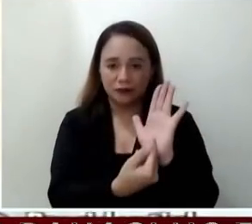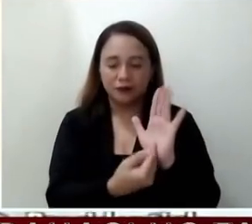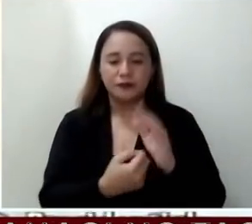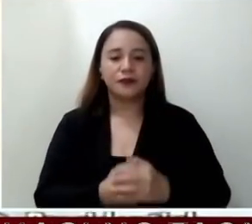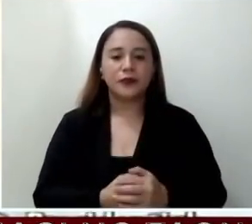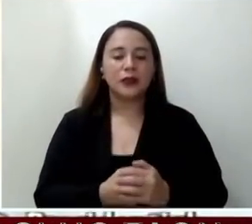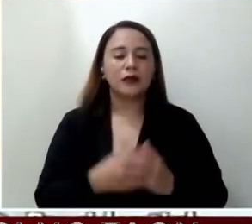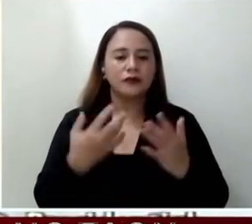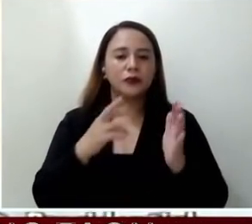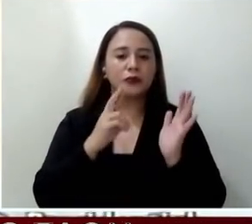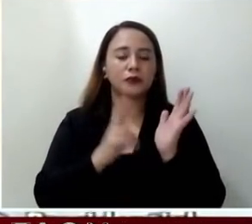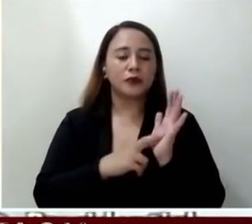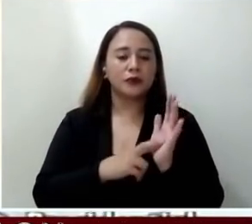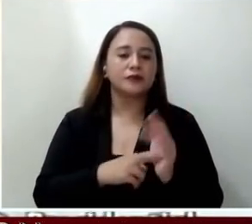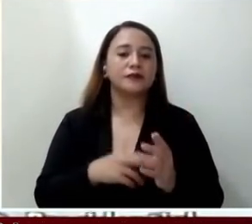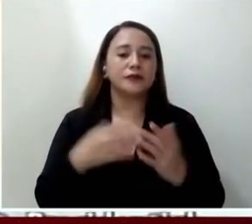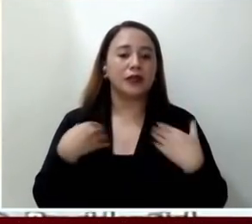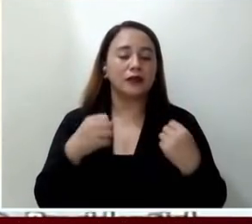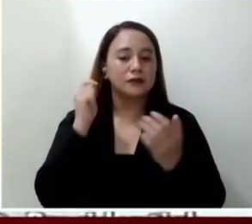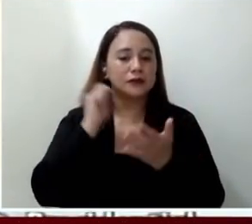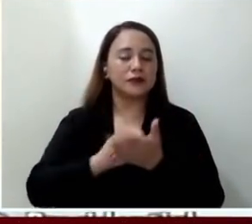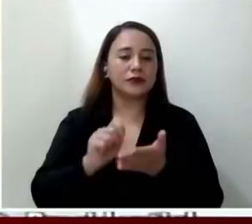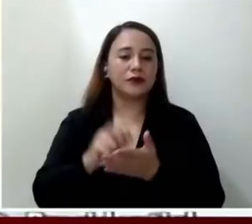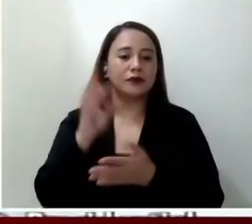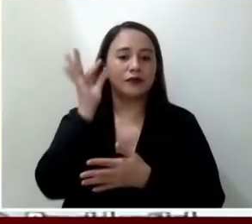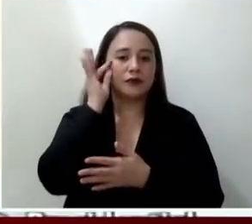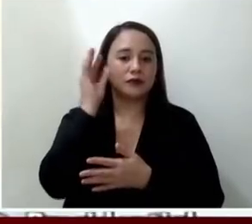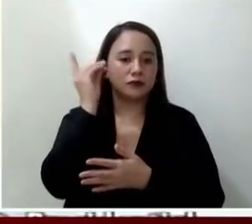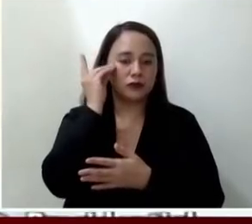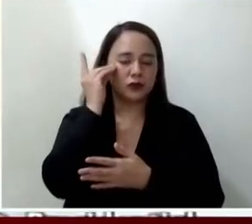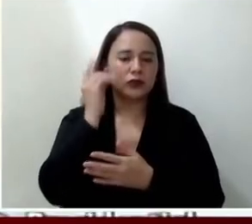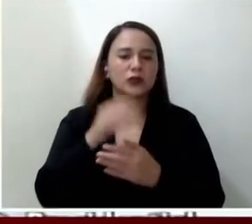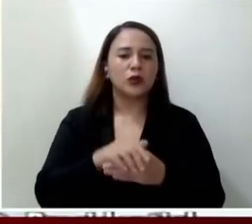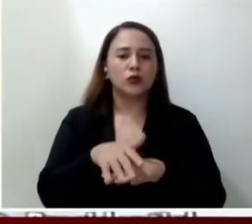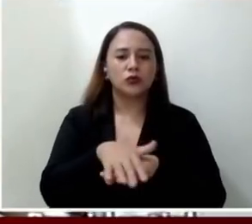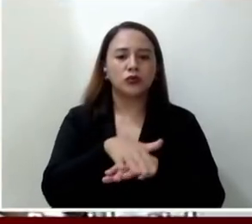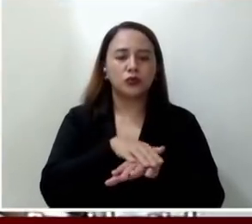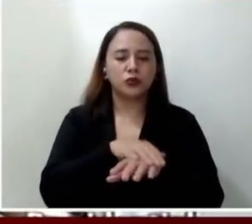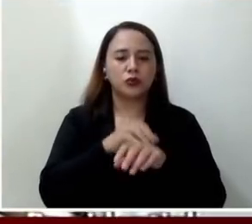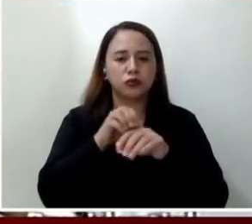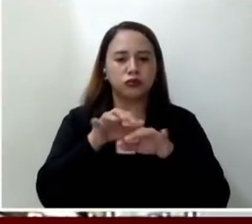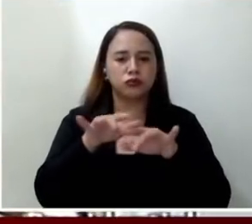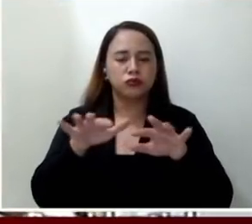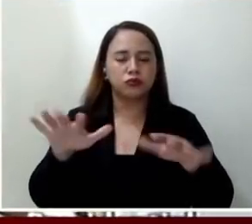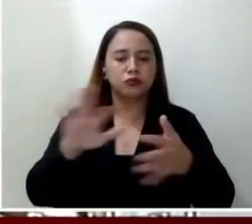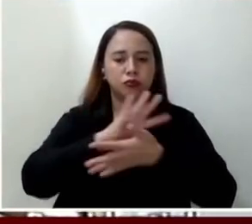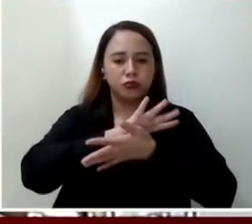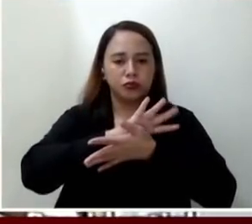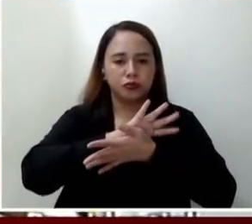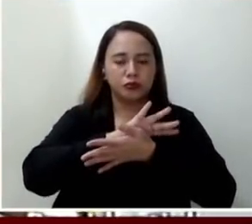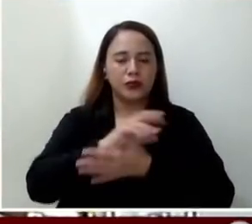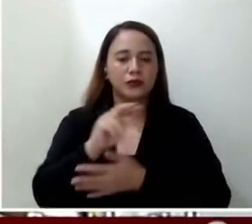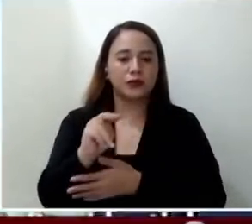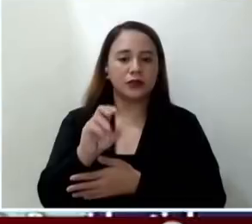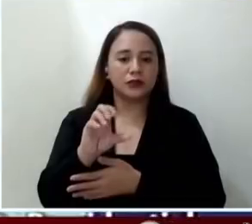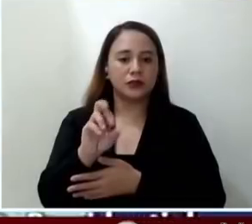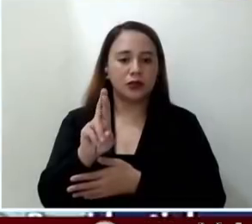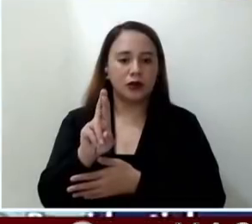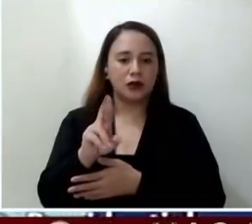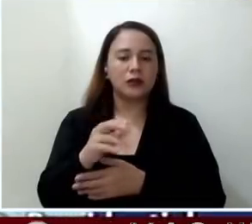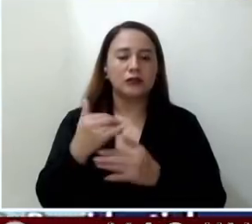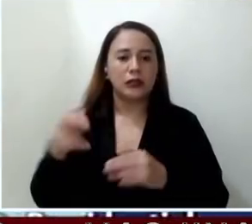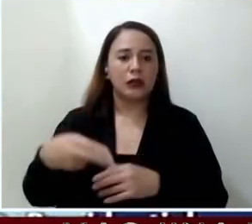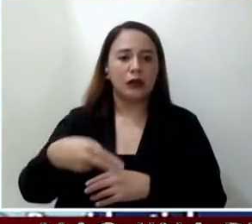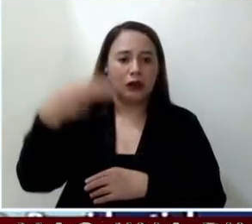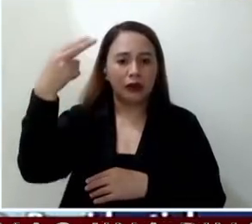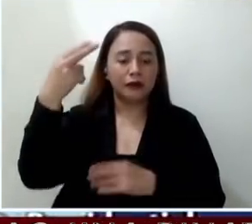Inireport naman ni Health Secretary Francisco Duque na habang bumabagal ang pagdami ng mga kaso ng COVID-19 sa NCR, sumisipa naman